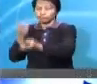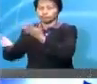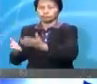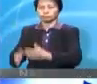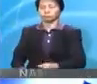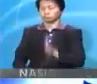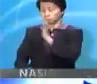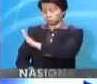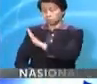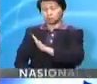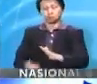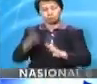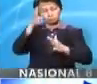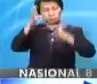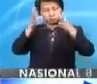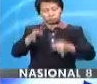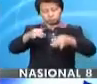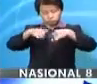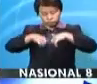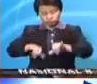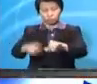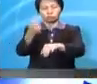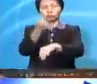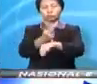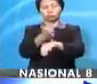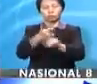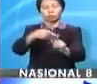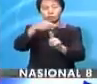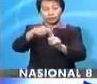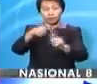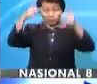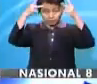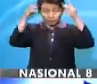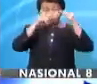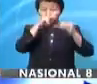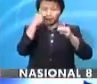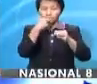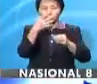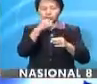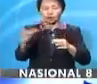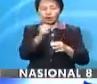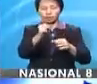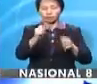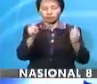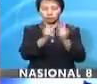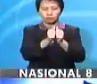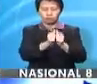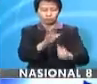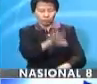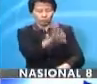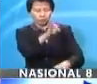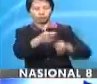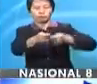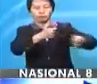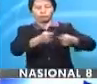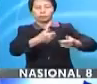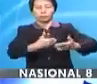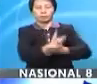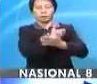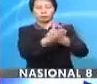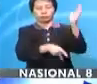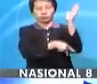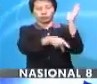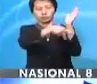beliau mengambil keputusan untuk meneruskan tugas apabila Perdana Menteri mengambil langkah segera dengan melantik pentadbir baharu